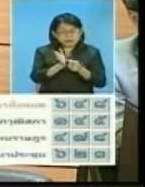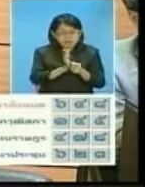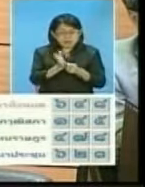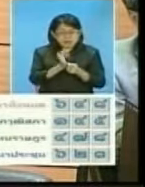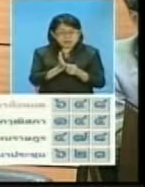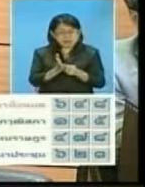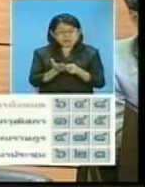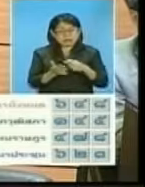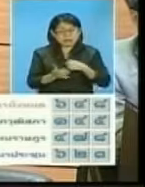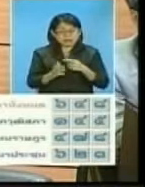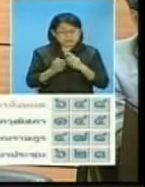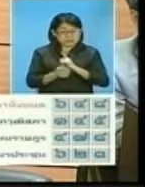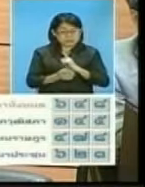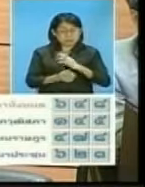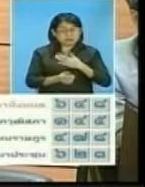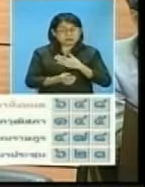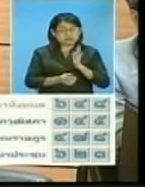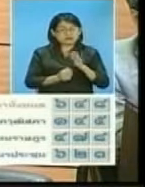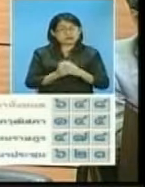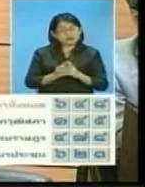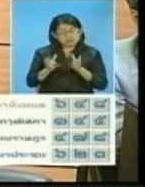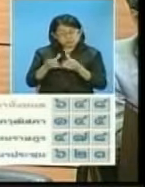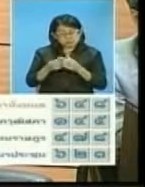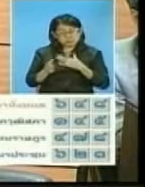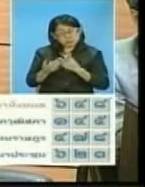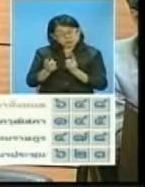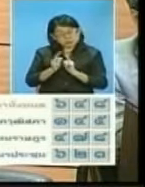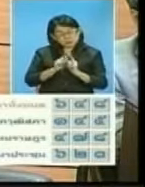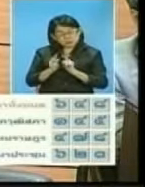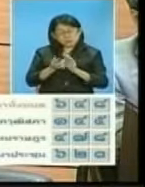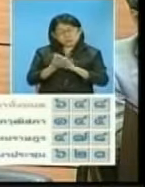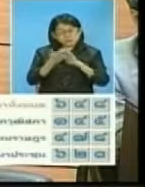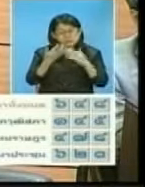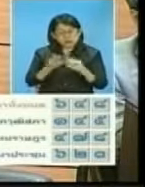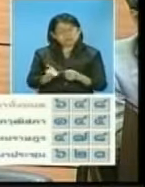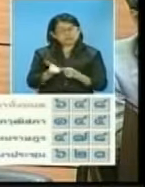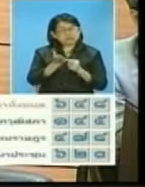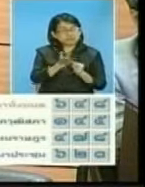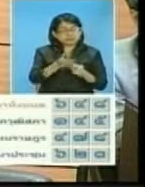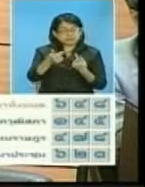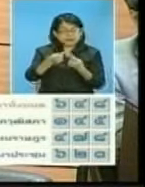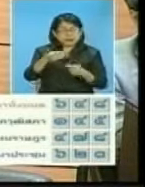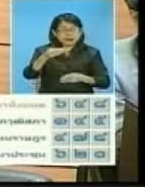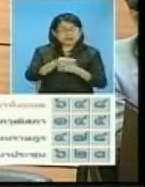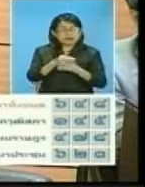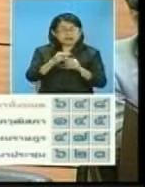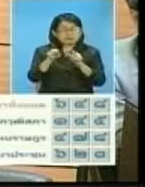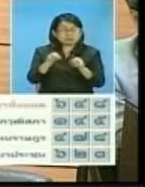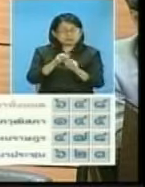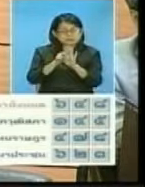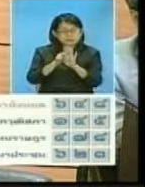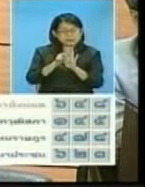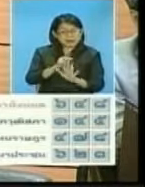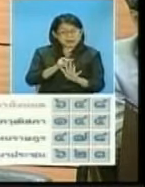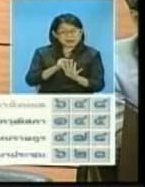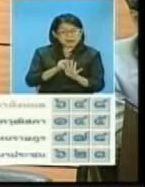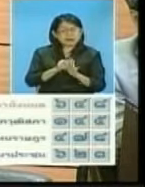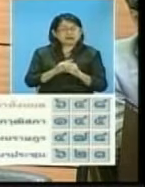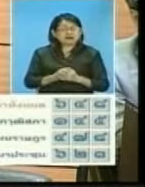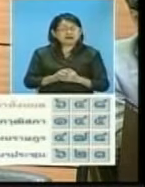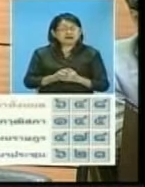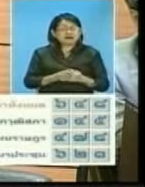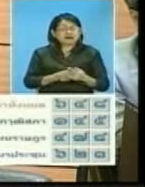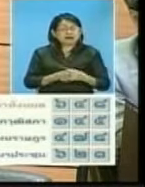ซึ่งกับพวกกับผมไม่ใช่กับผมคนเดียวนะฮะเราได้หารือกันก่อนว่าการที่คุณสมบัติข้อ4ข้อ5เนี่ยก็นำไปสู่การ